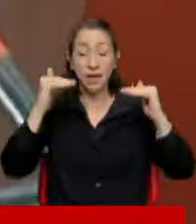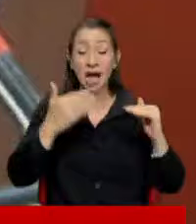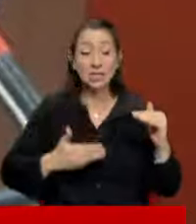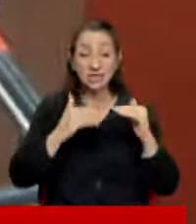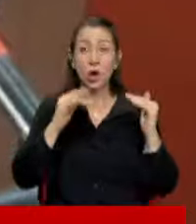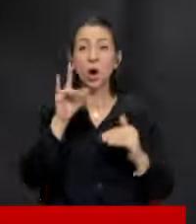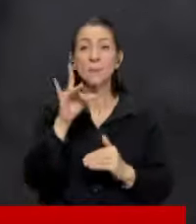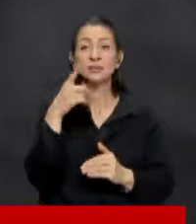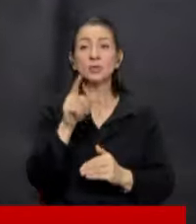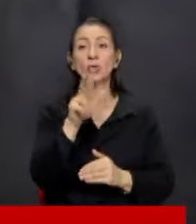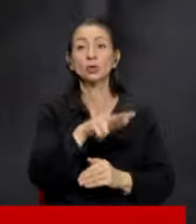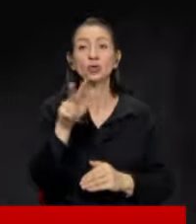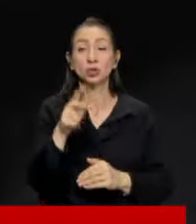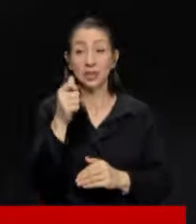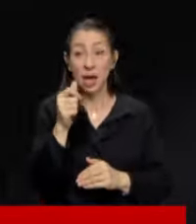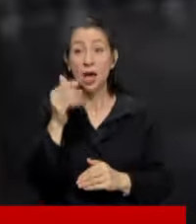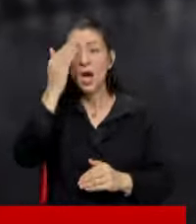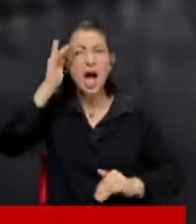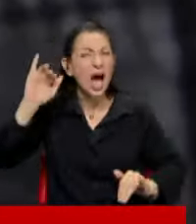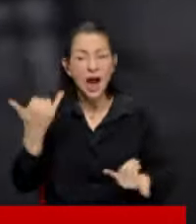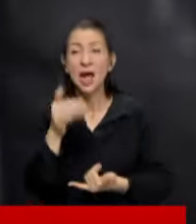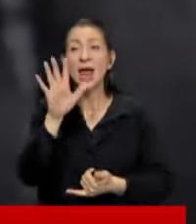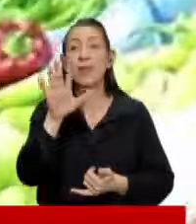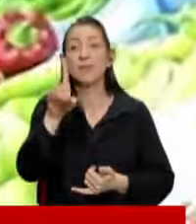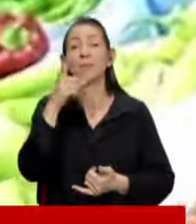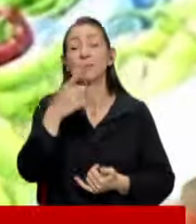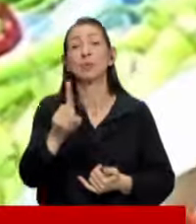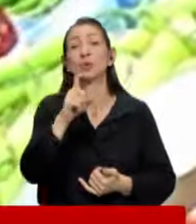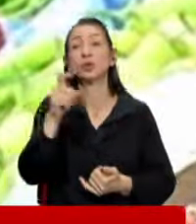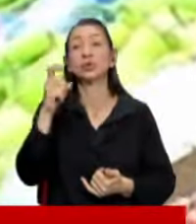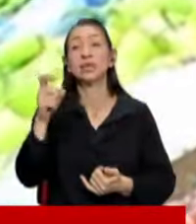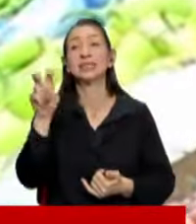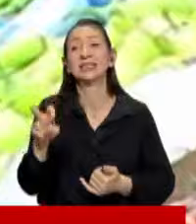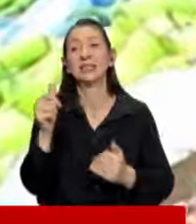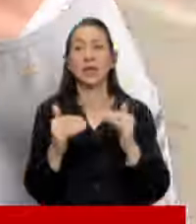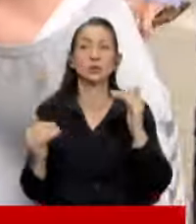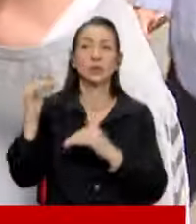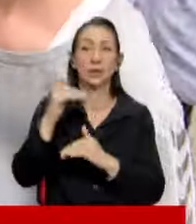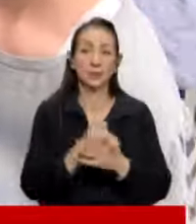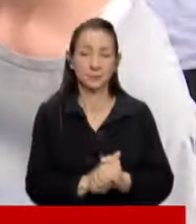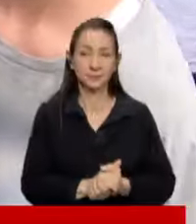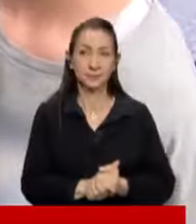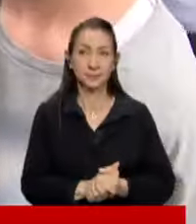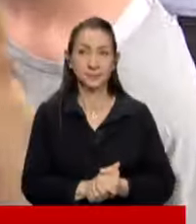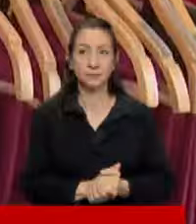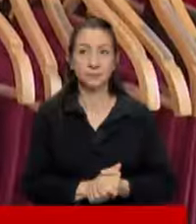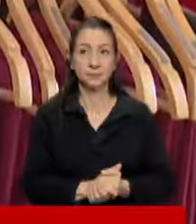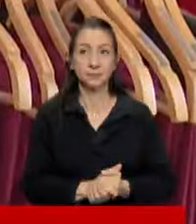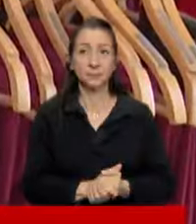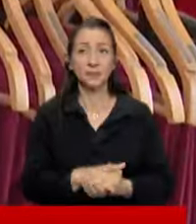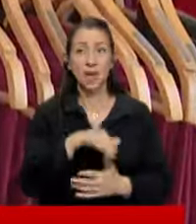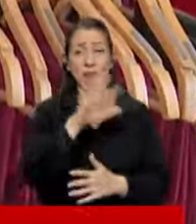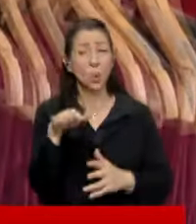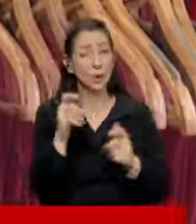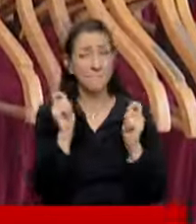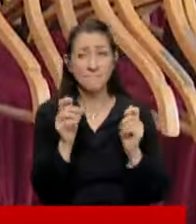sınırı 15.3 liraya yoksulluk sınırı İsa 51. 998 liraya yükseldi her şey